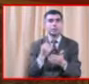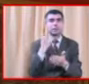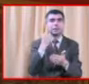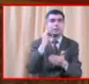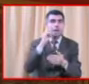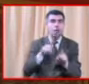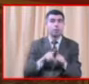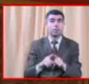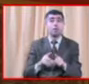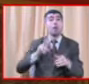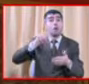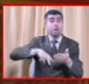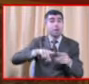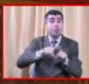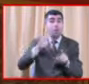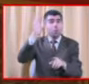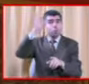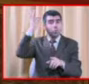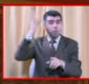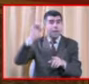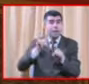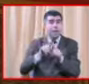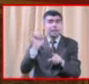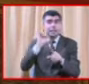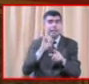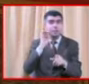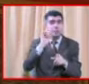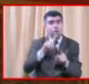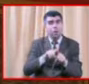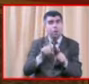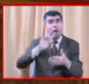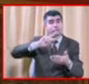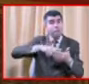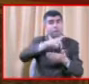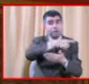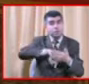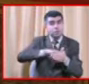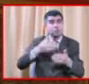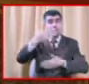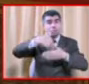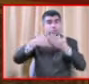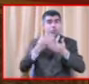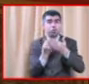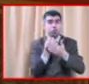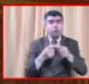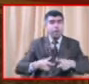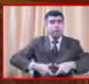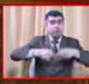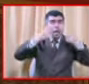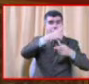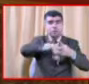التطبيق، كتكلموا لي على المندوب ديال سيدي قاسم فيما يتعلق بالترخيص للتجزئات الى غير ذلك، ماشي المندوب اللي